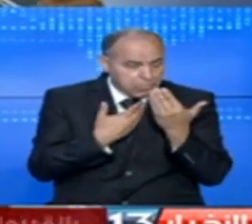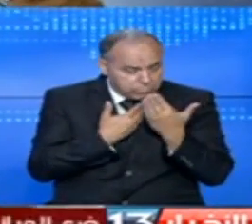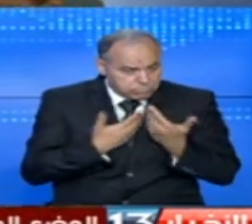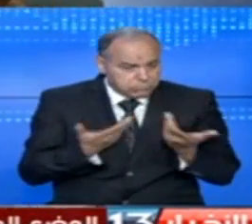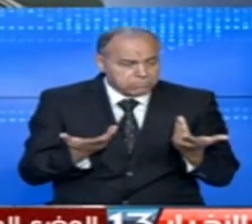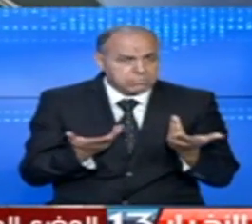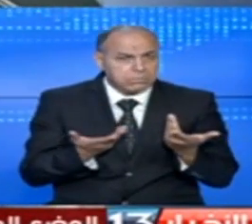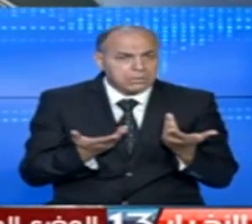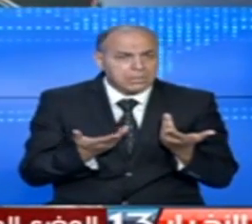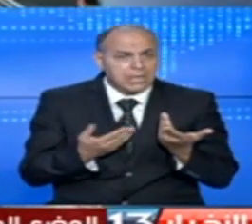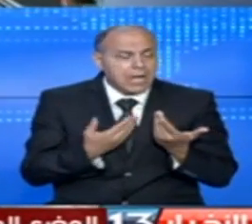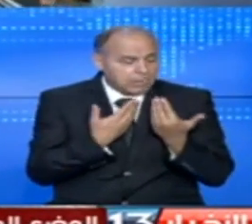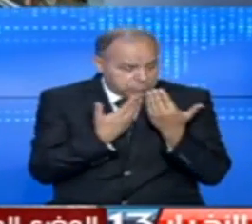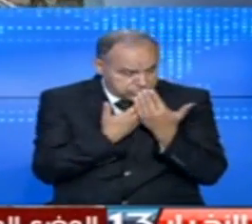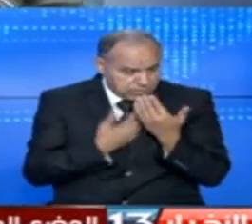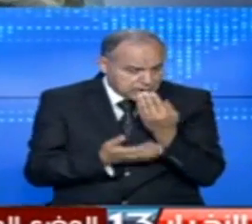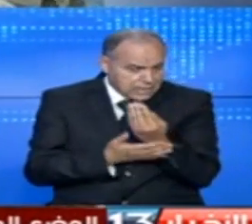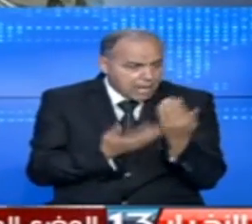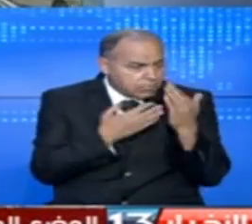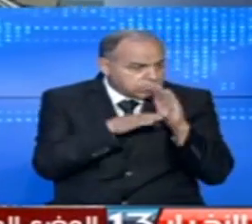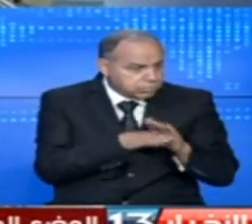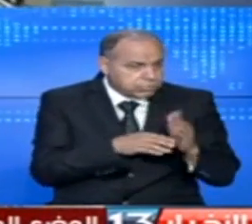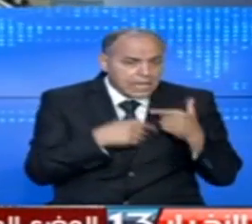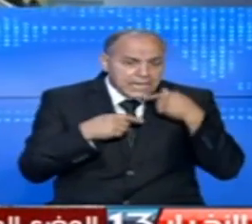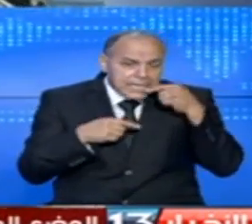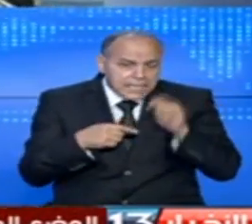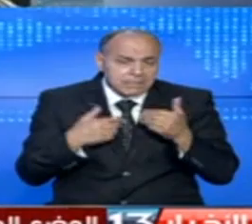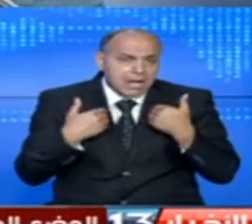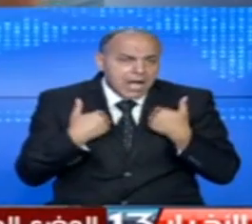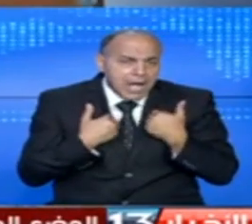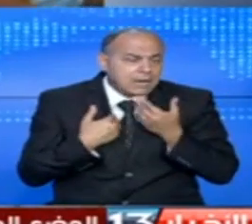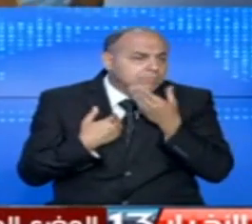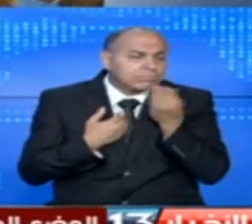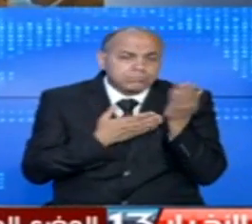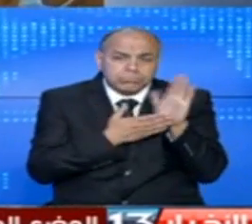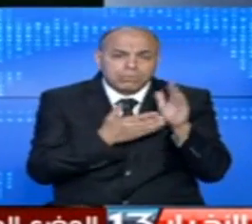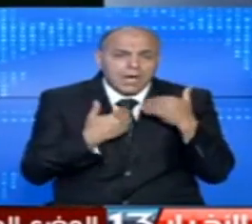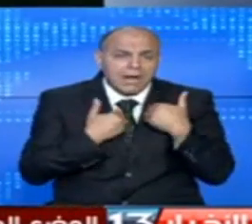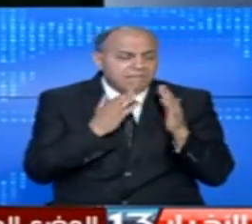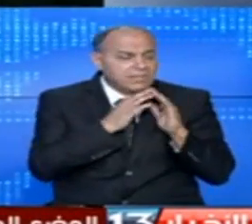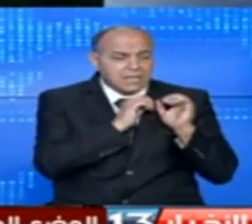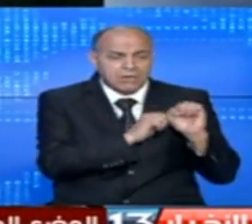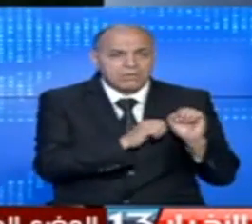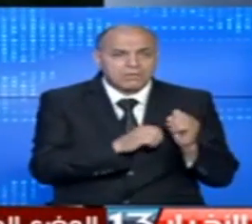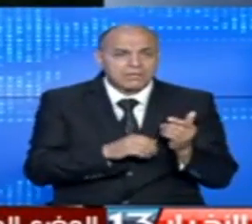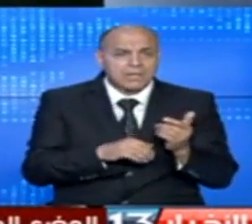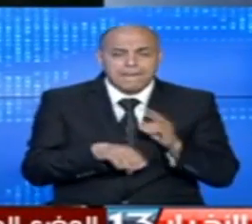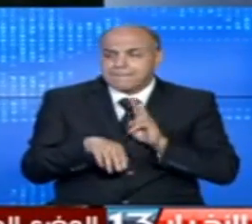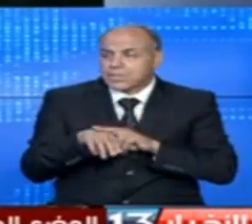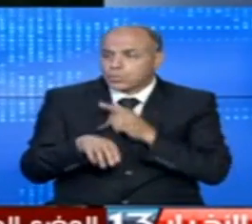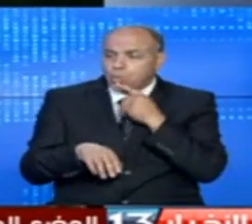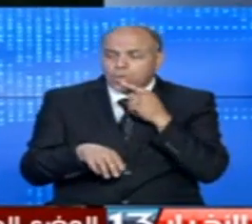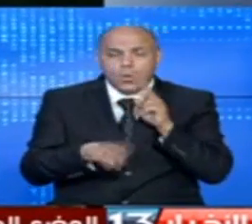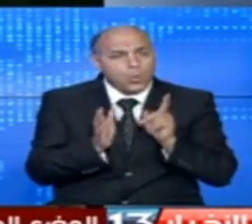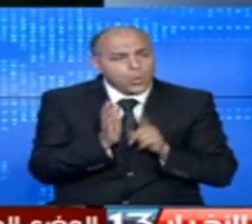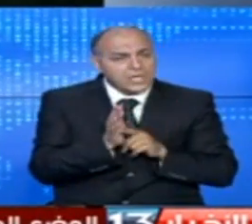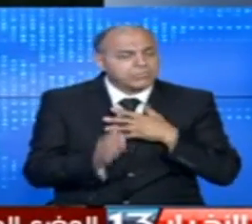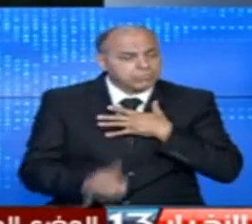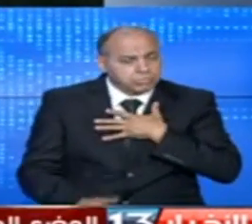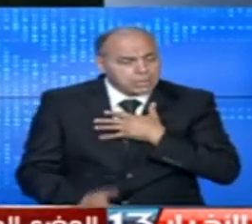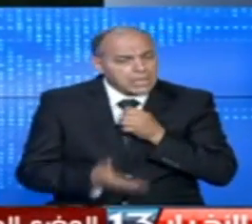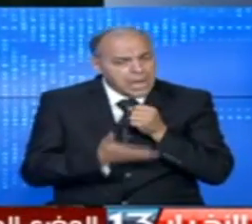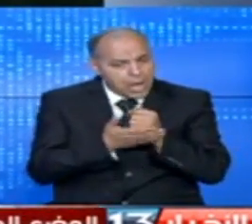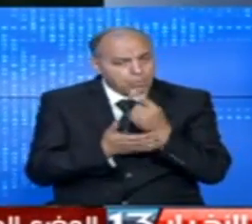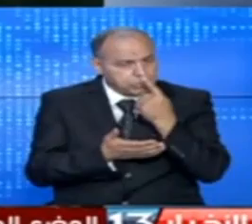رواحنا، يلزمنا نستحفظ على صغارنا، يلزمنا خويا نحن نكونوا مثال، نحن نشدوا ديارنا. نصيحة للمسؤولين بالله يقوموا بالواجب، نحن سنين